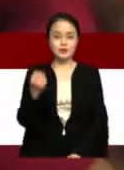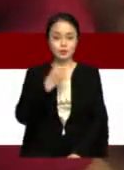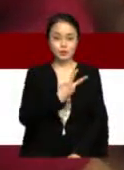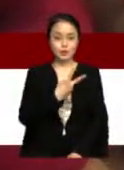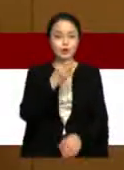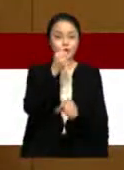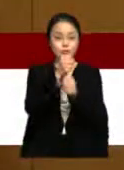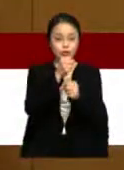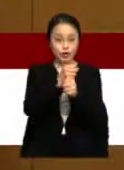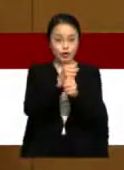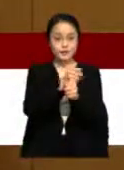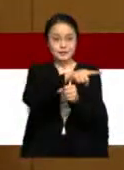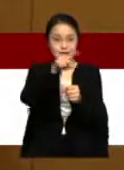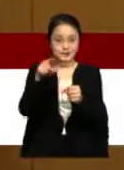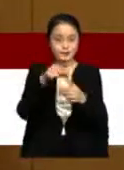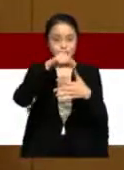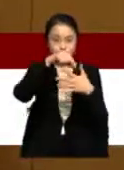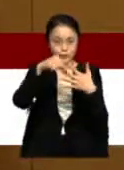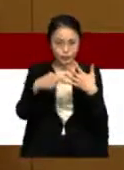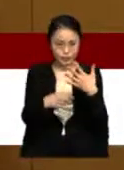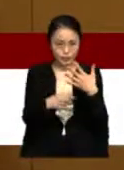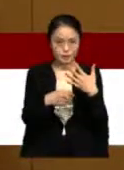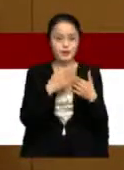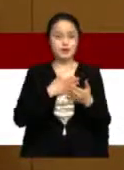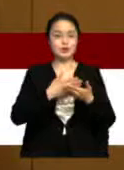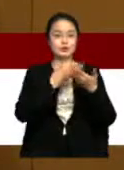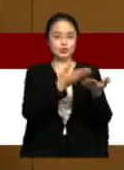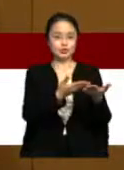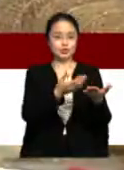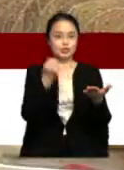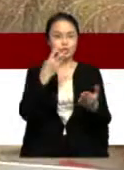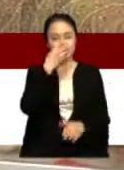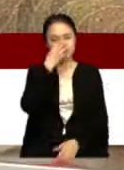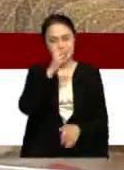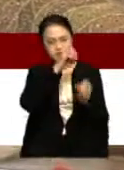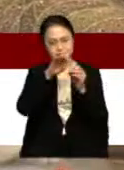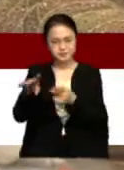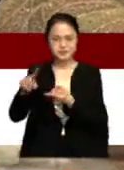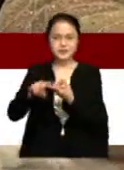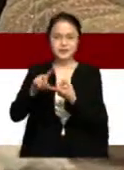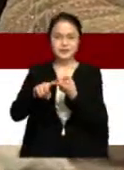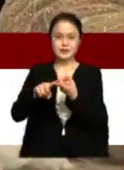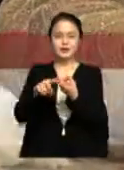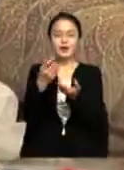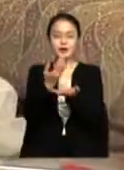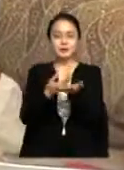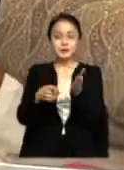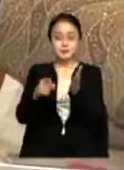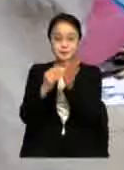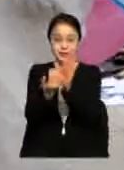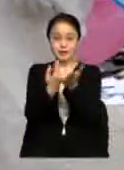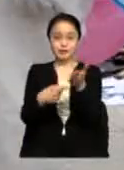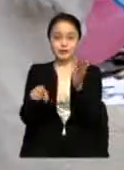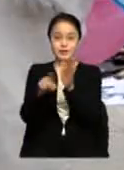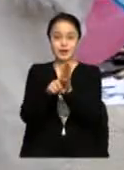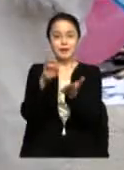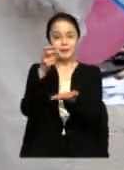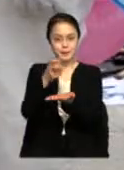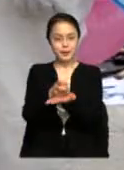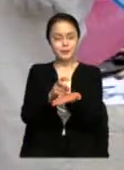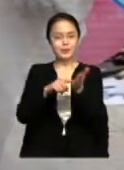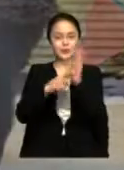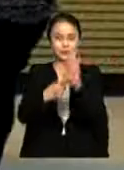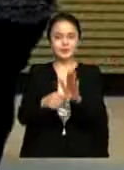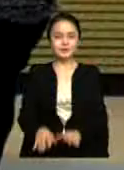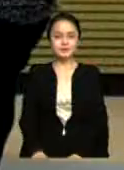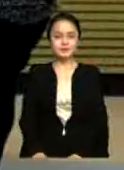전달하고 쓰레기 무단투기 방지 등 생활 캠페인의 지속적인 참여도 눈길을 끕니다 이는 무엇보다 내 외국 인간